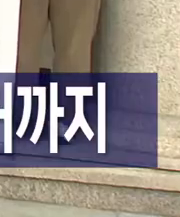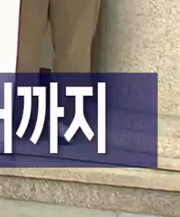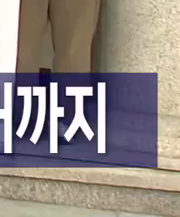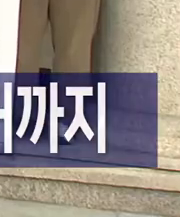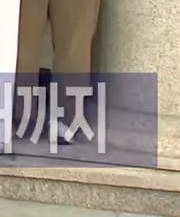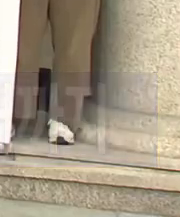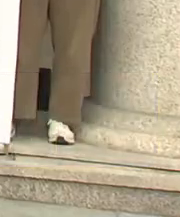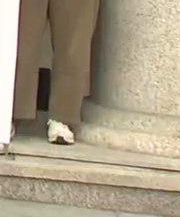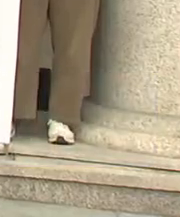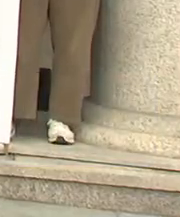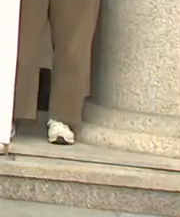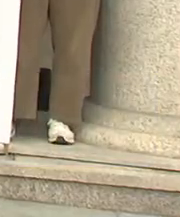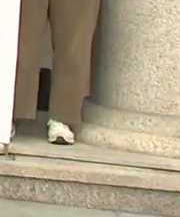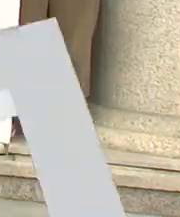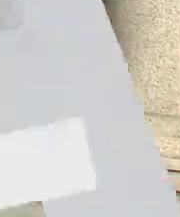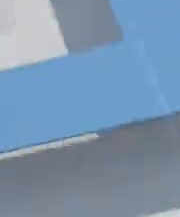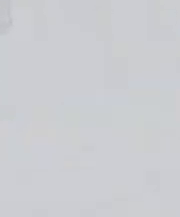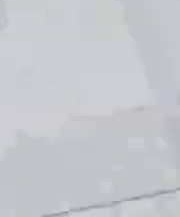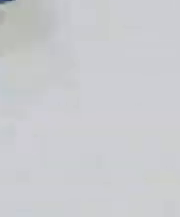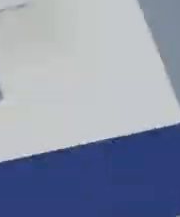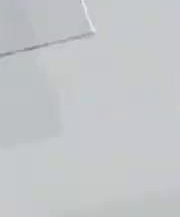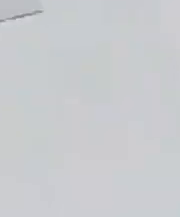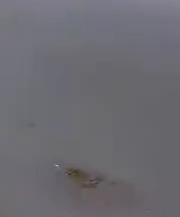항의하기 위해서였습니다.